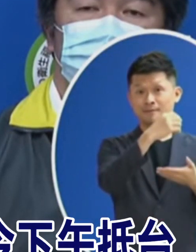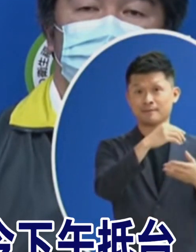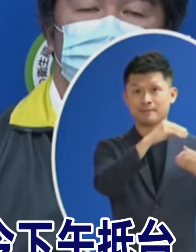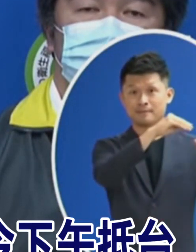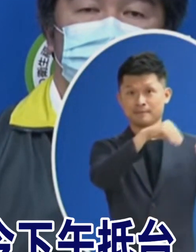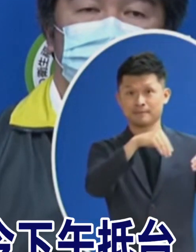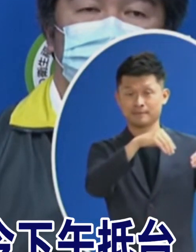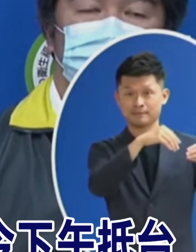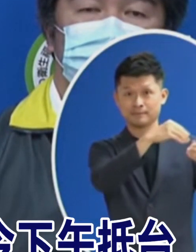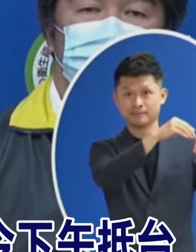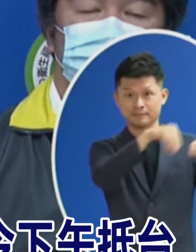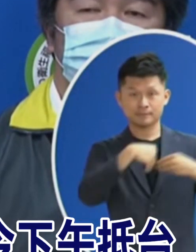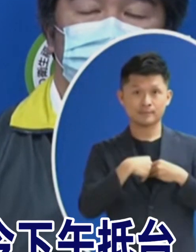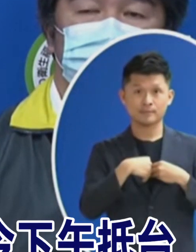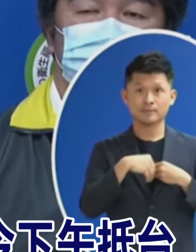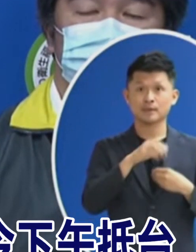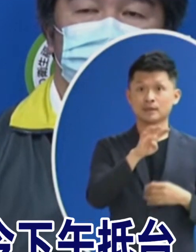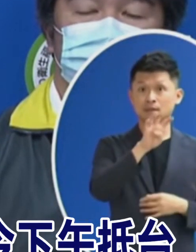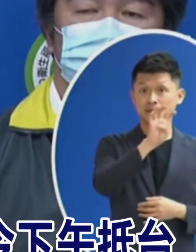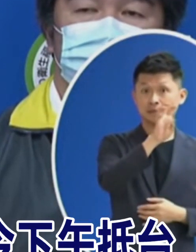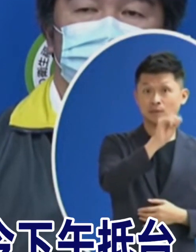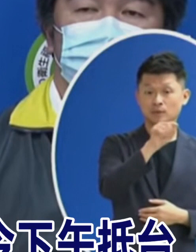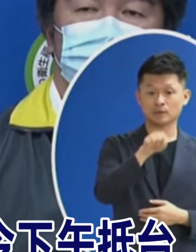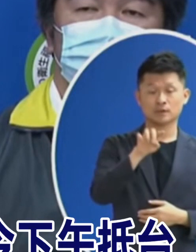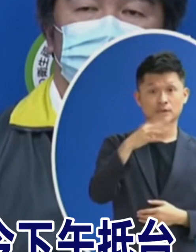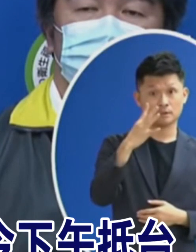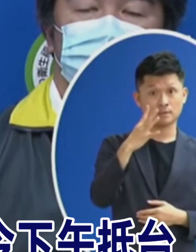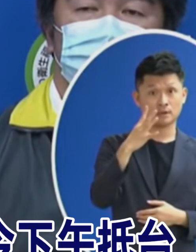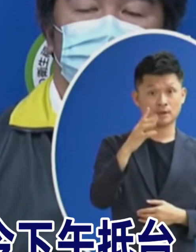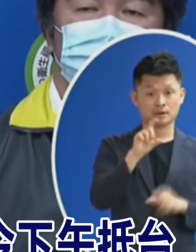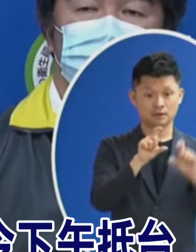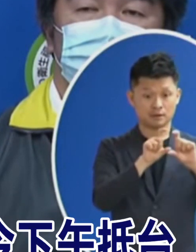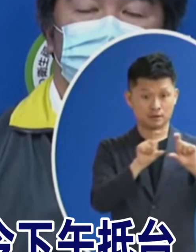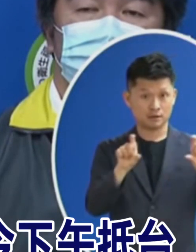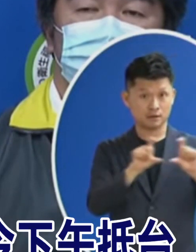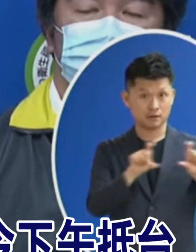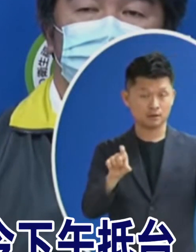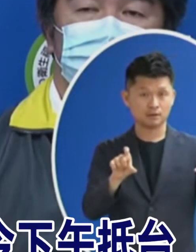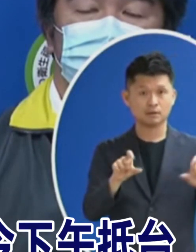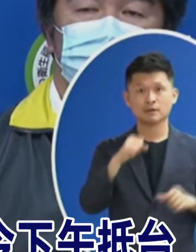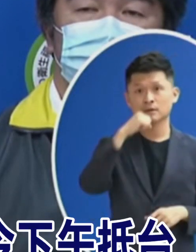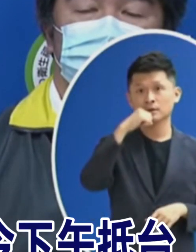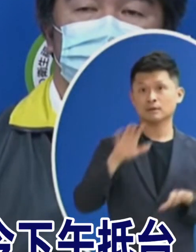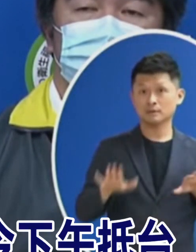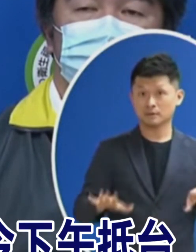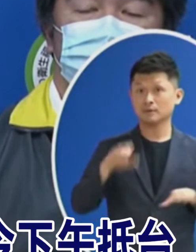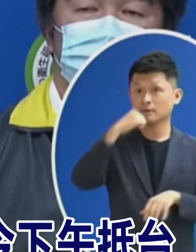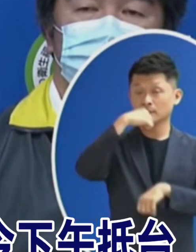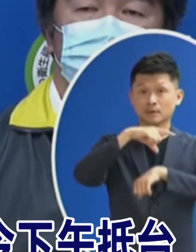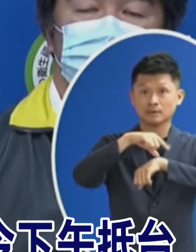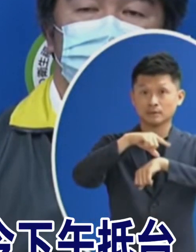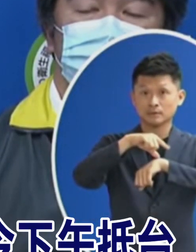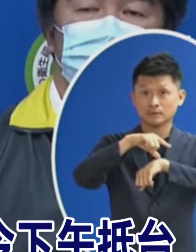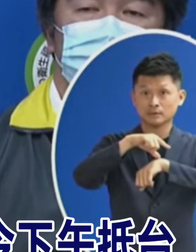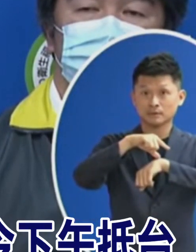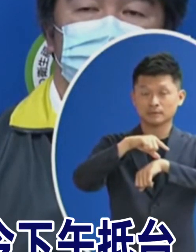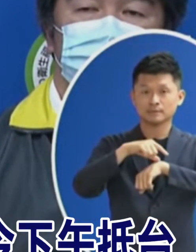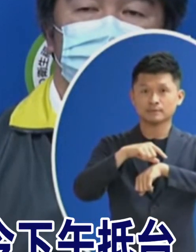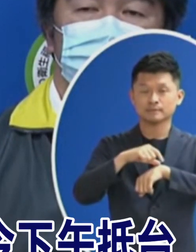40万剂，40.4万剂，那昨在台湾的时间，在台湾的时间，